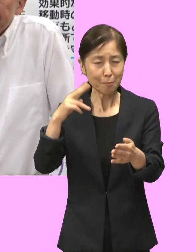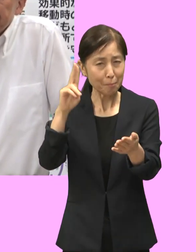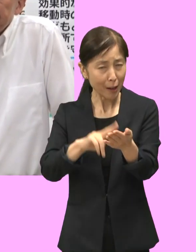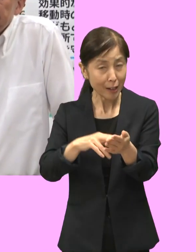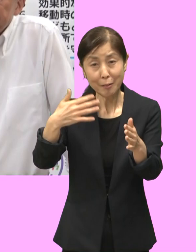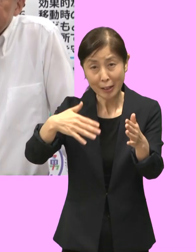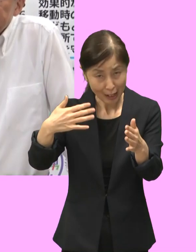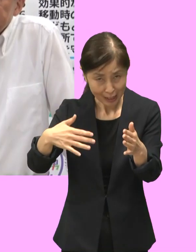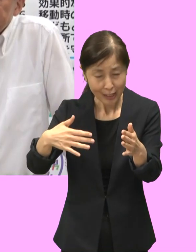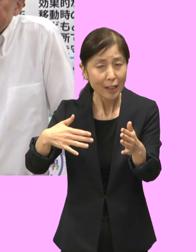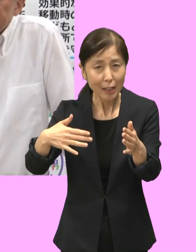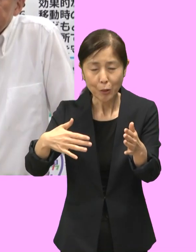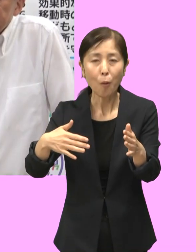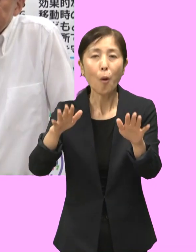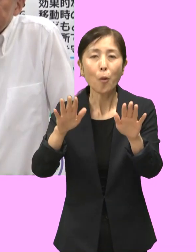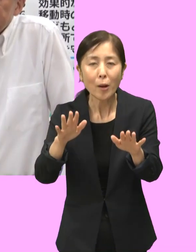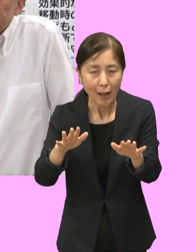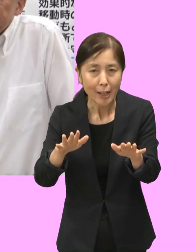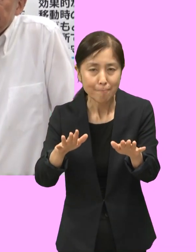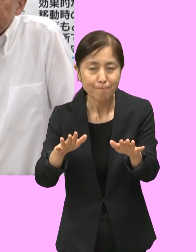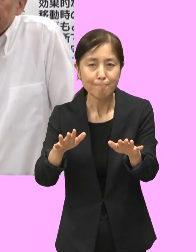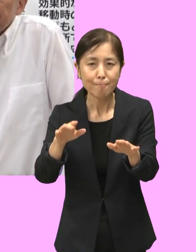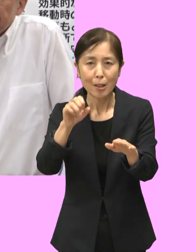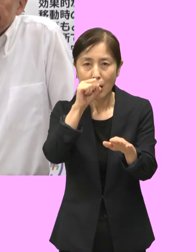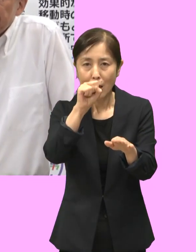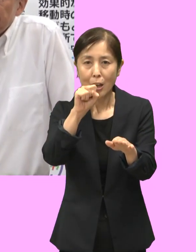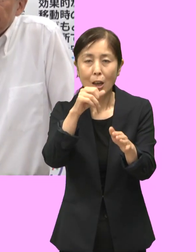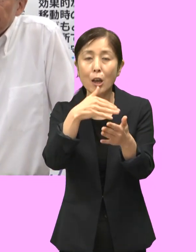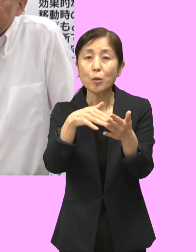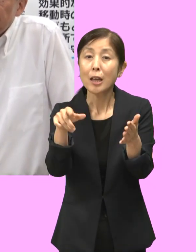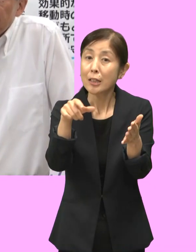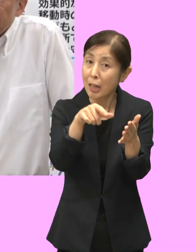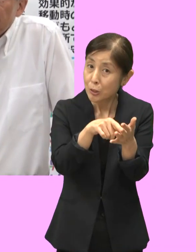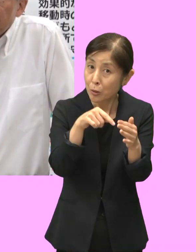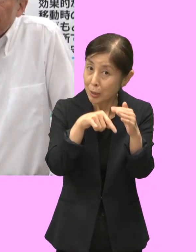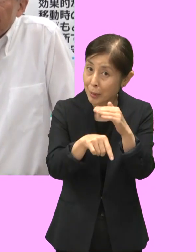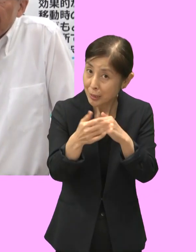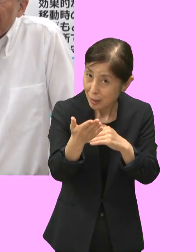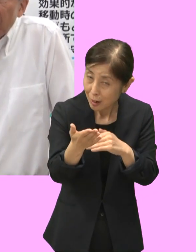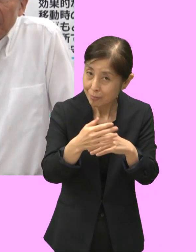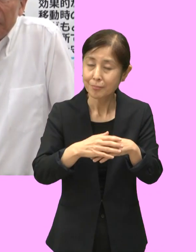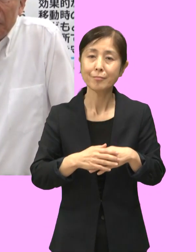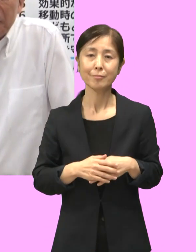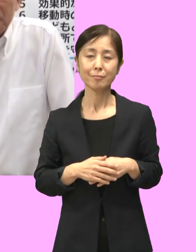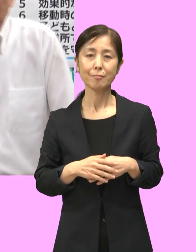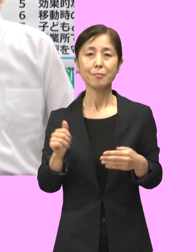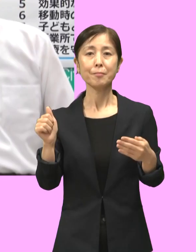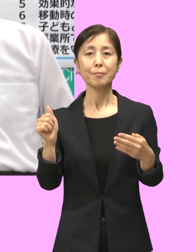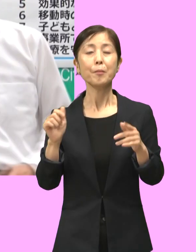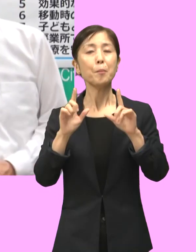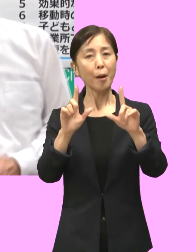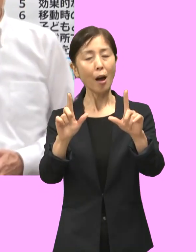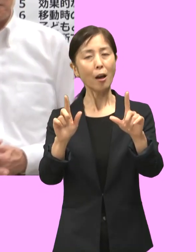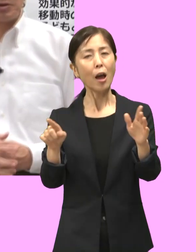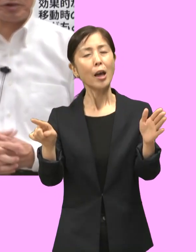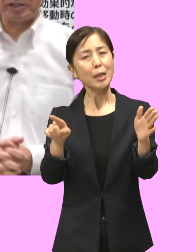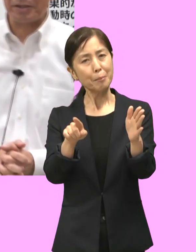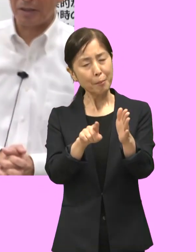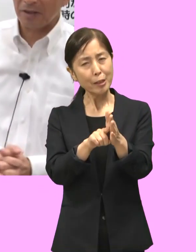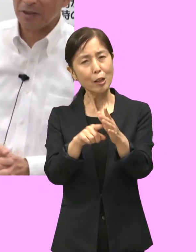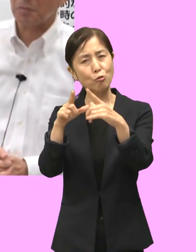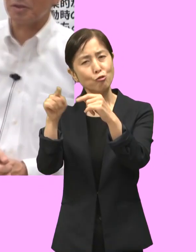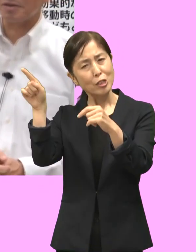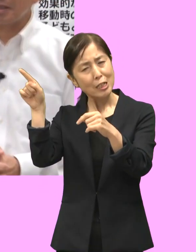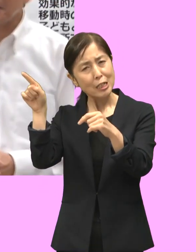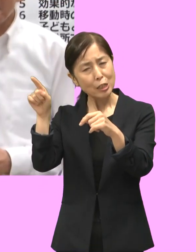部分はあるけれども、今回計上したというお話がありましたが、その点を改めて聞かせていただいてもよろしいでしょうか。 そうですね、これまでの国のやり